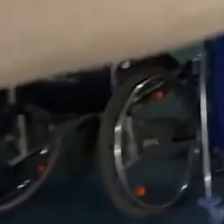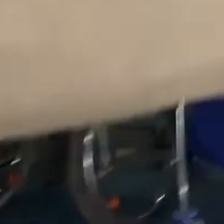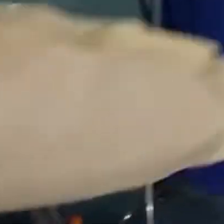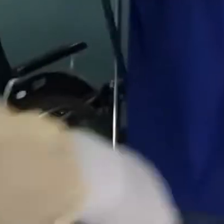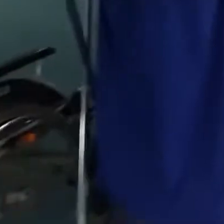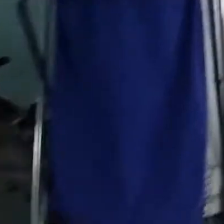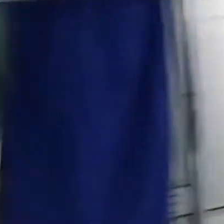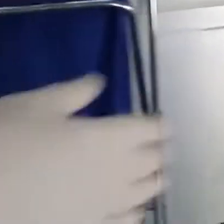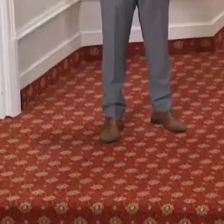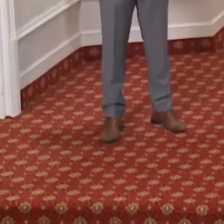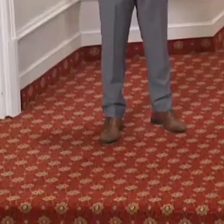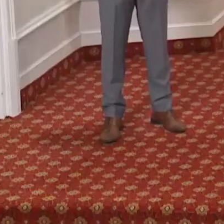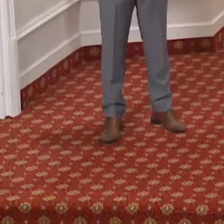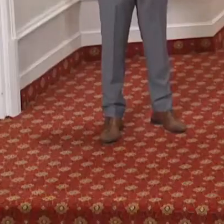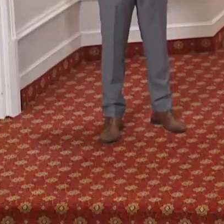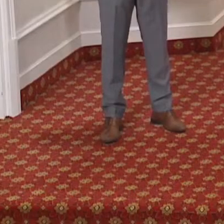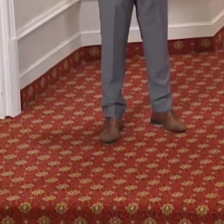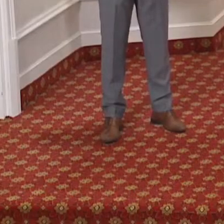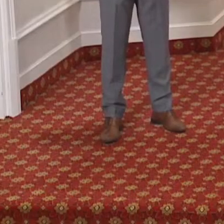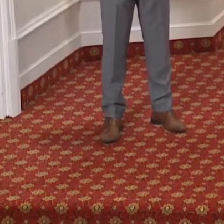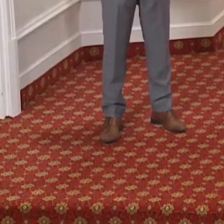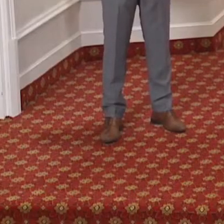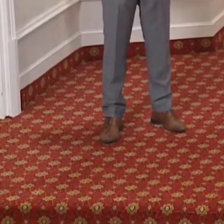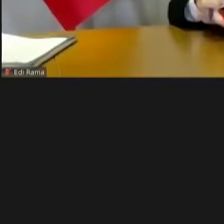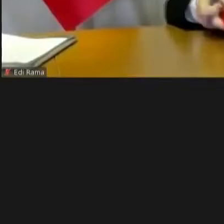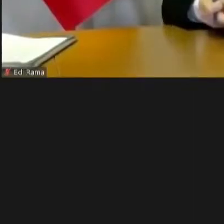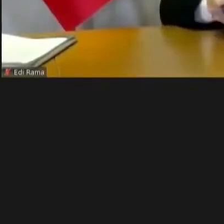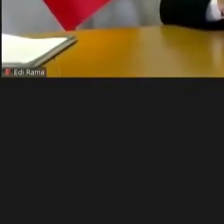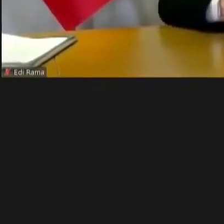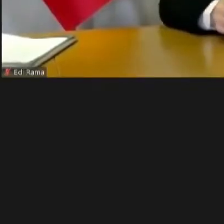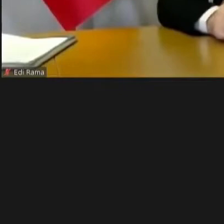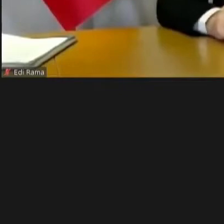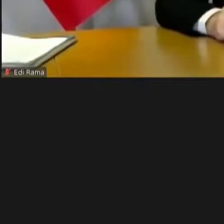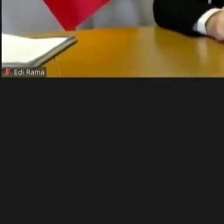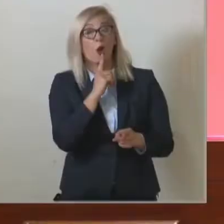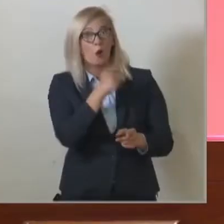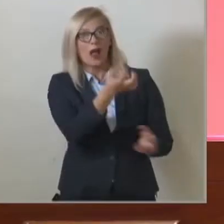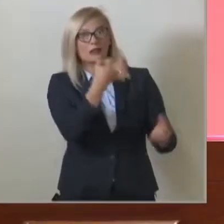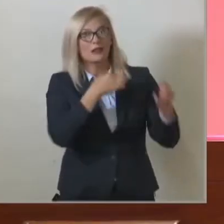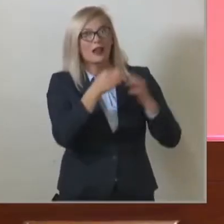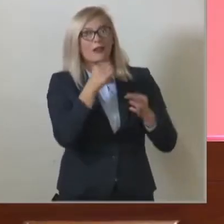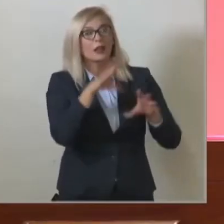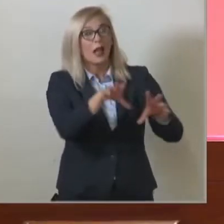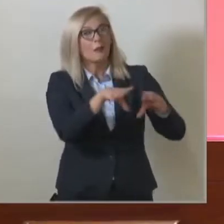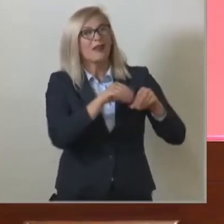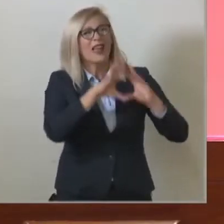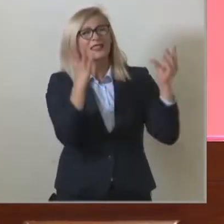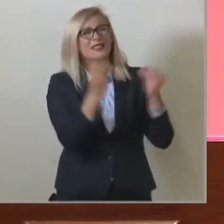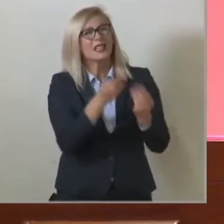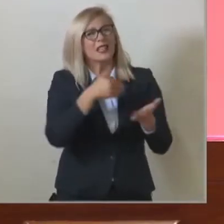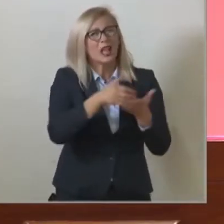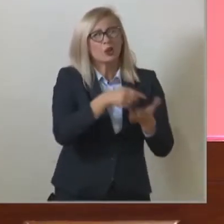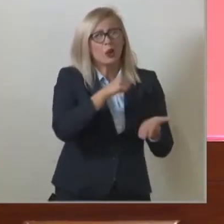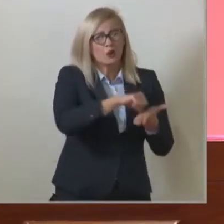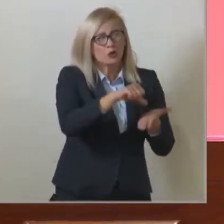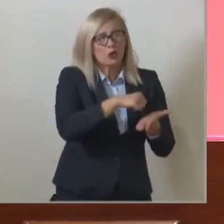mbuloj shpenzimet për mjekim. Kjo marrëveshje u nënshkrua sot mes Macedonisë së Veriut, Serbisë dhe Shqipërisë. Kryeministri Zaev tha se do të mbështesin dhe do